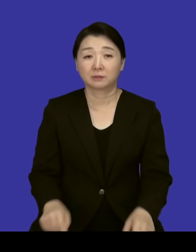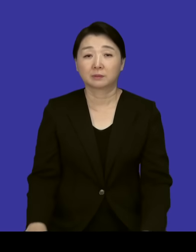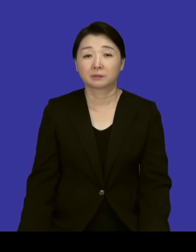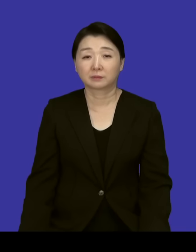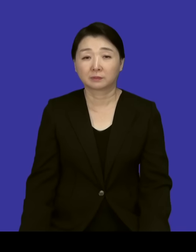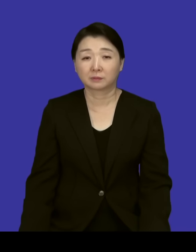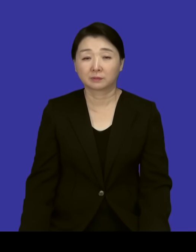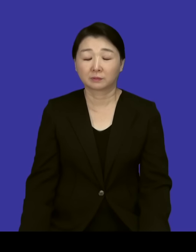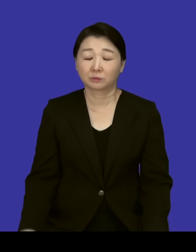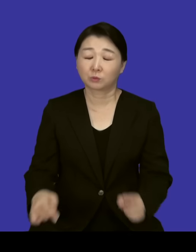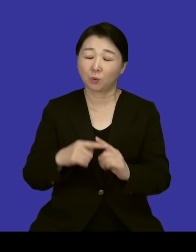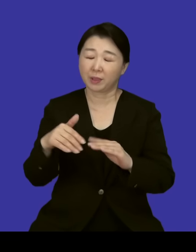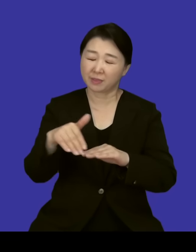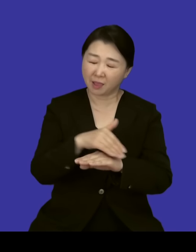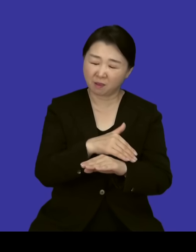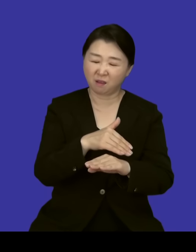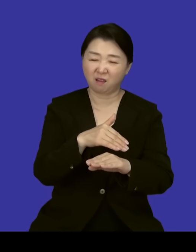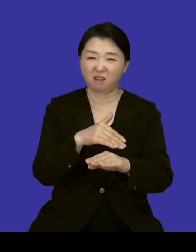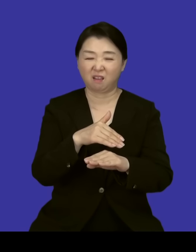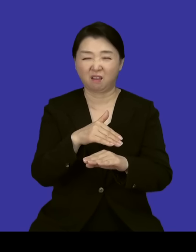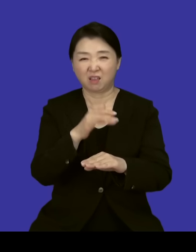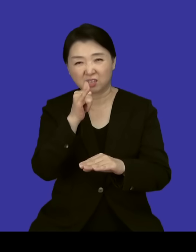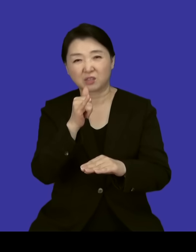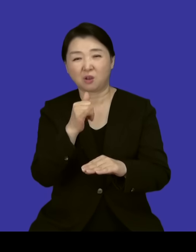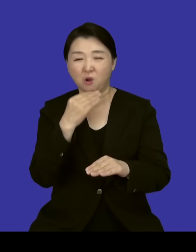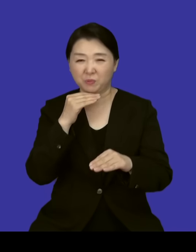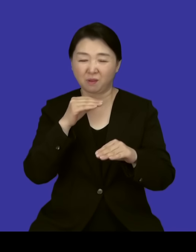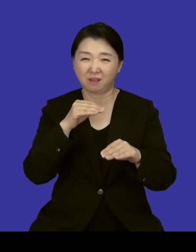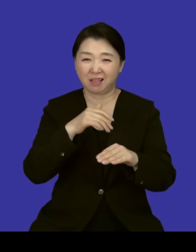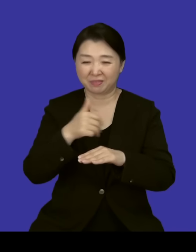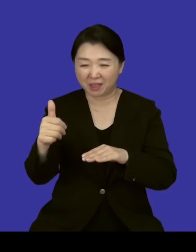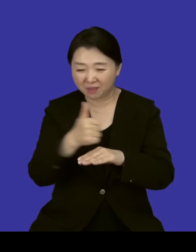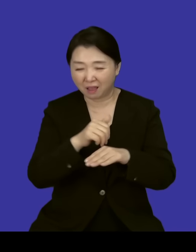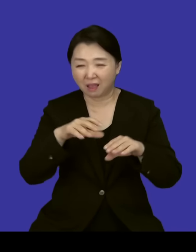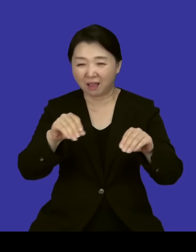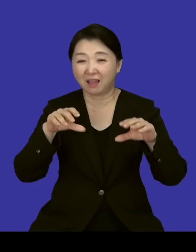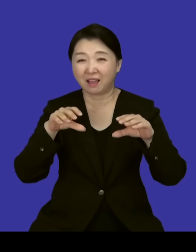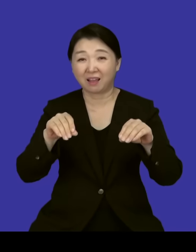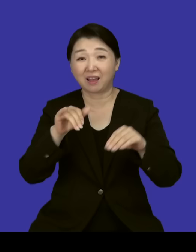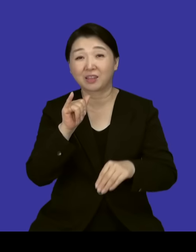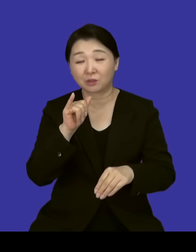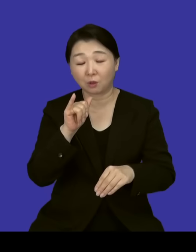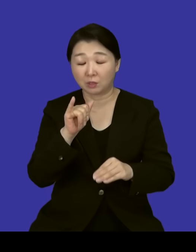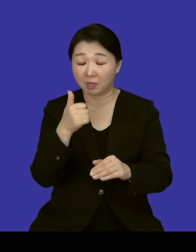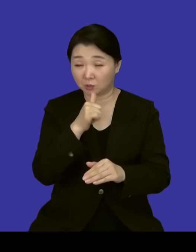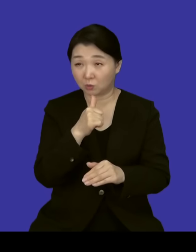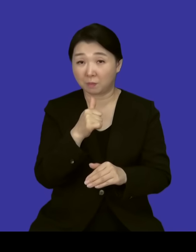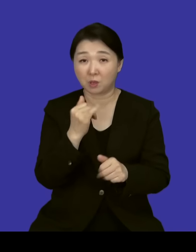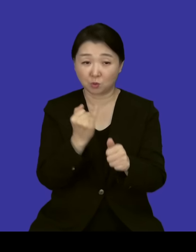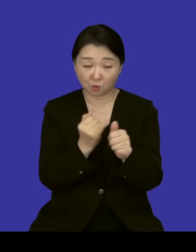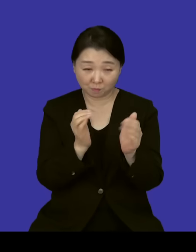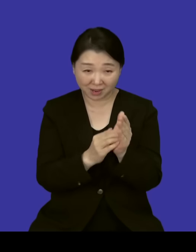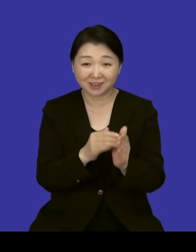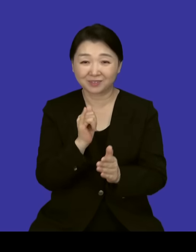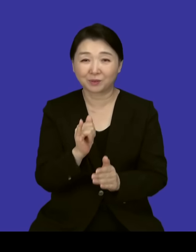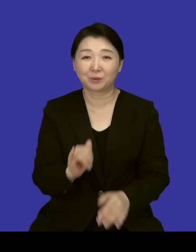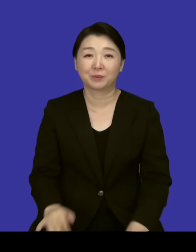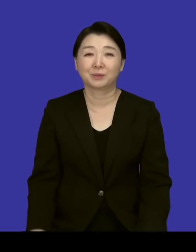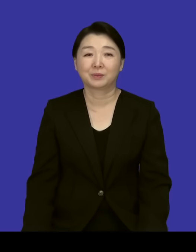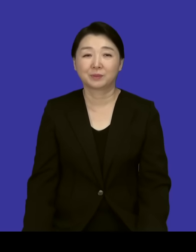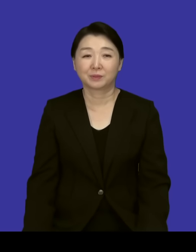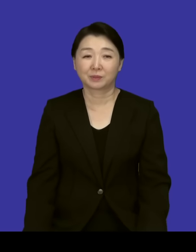교회를 또 다니다가 안 다니다가 하다가 제가 이제 소개를 해서 결혼을 한 친구가 있었어요. 네네. 예.